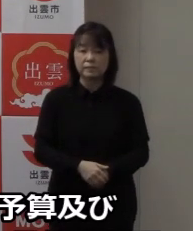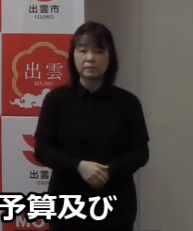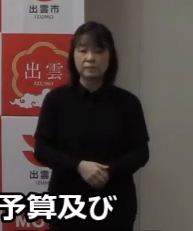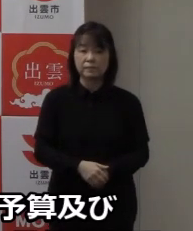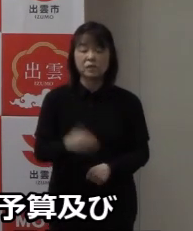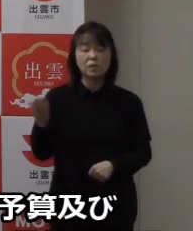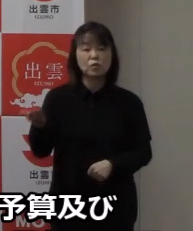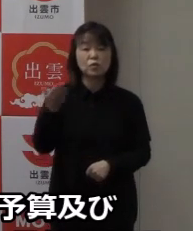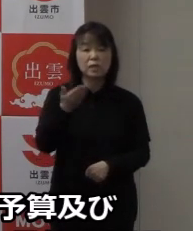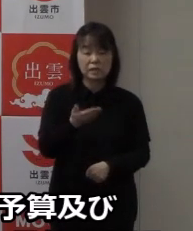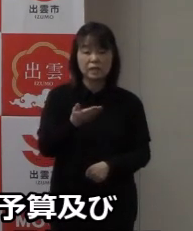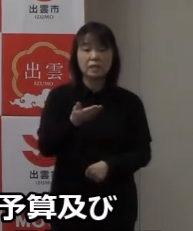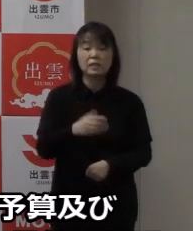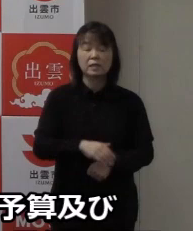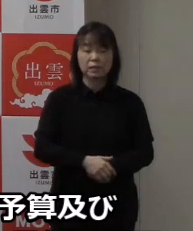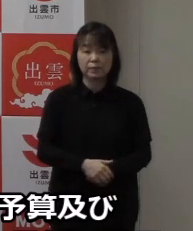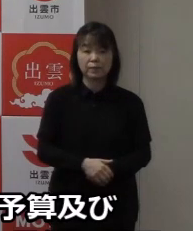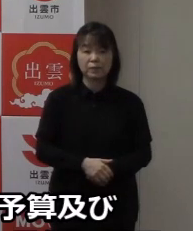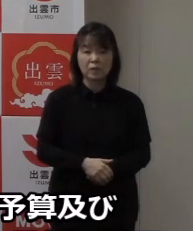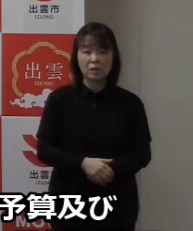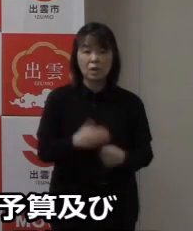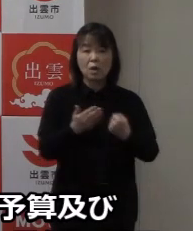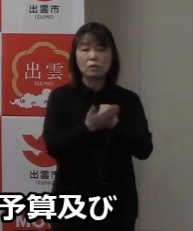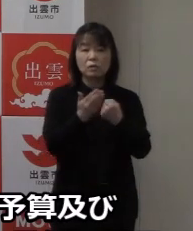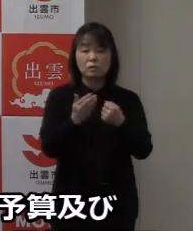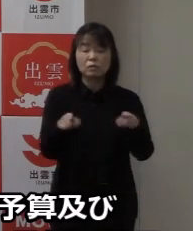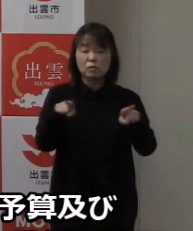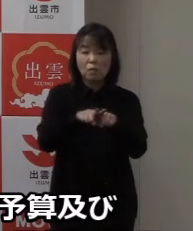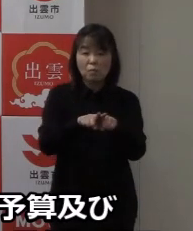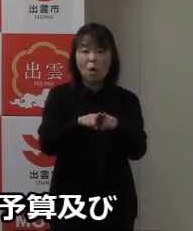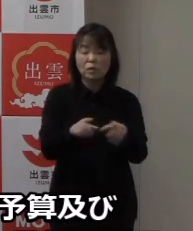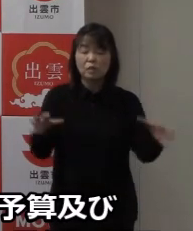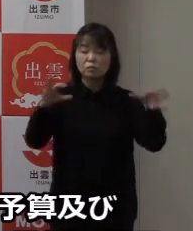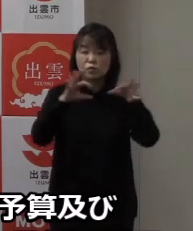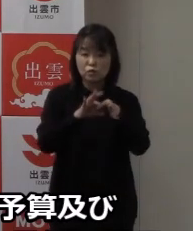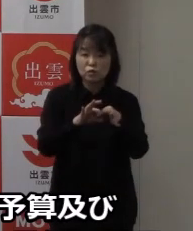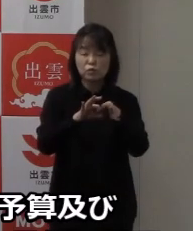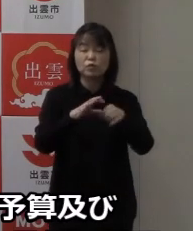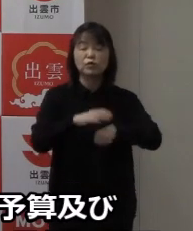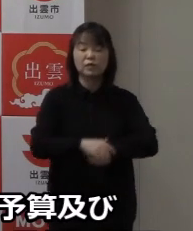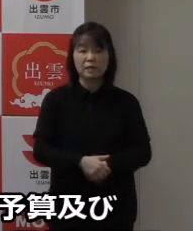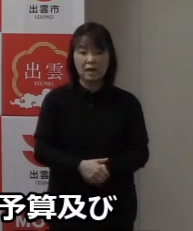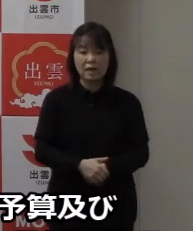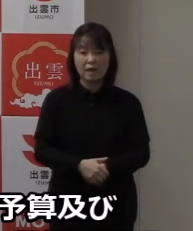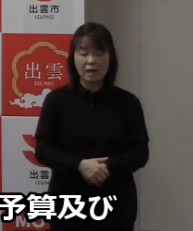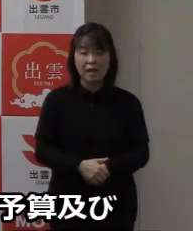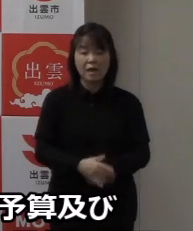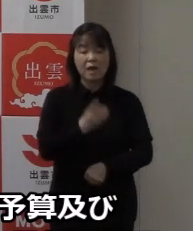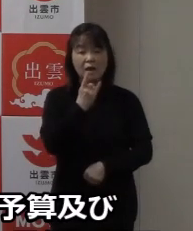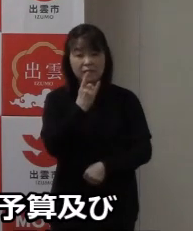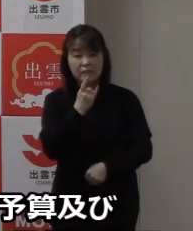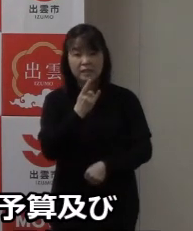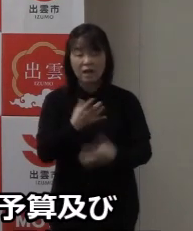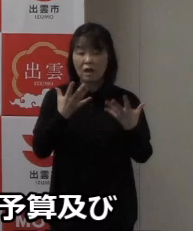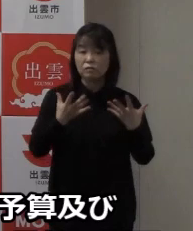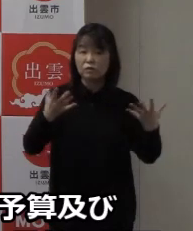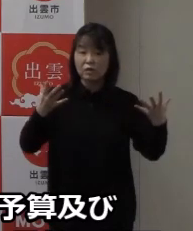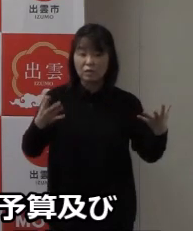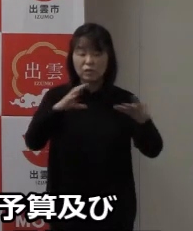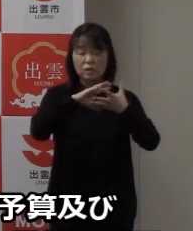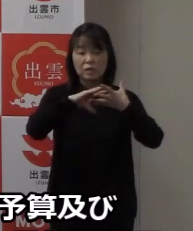次に3つ目の基本方策、共に結ぶということで、期待が膨らむ観光の街出